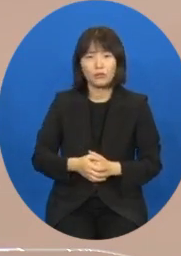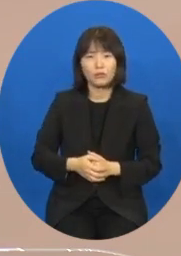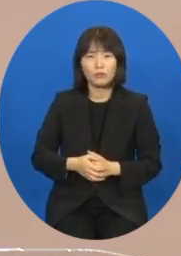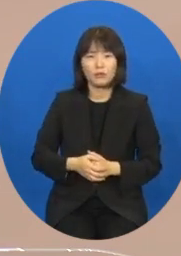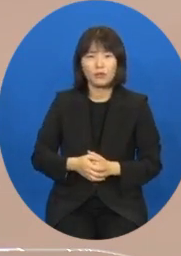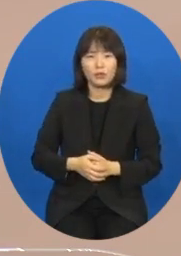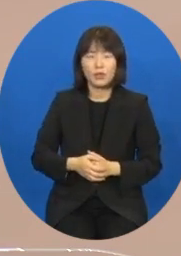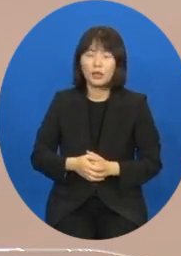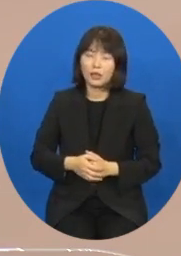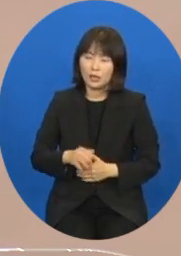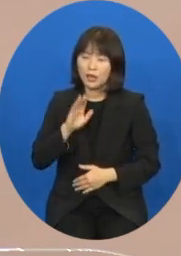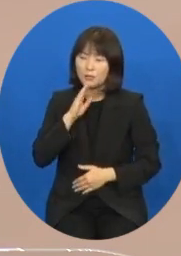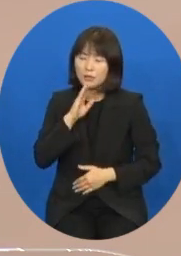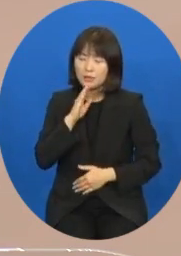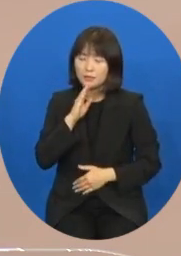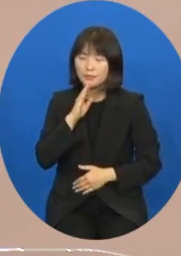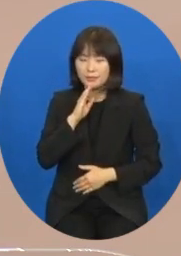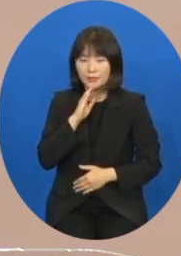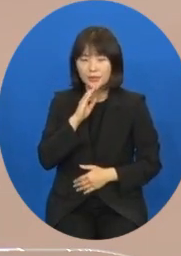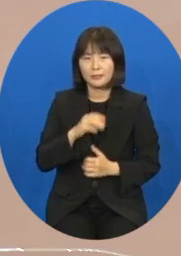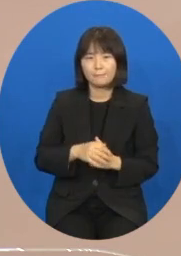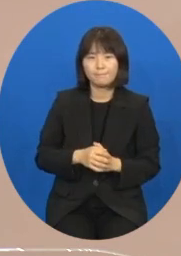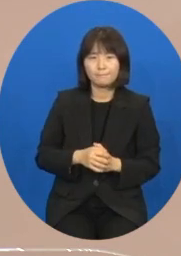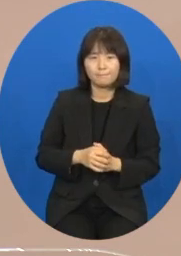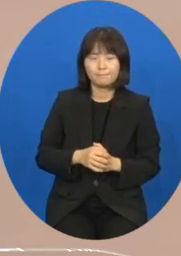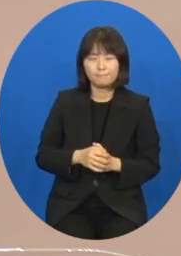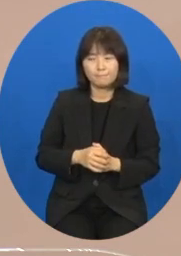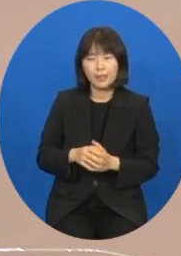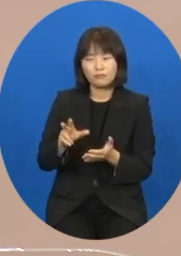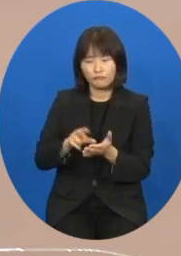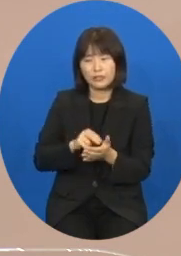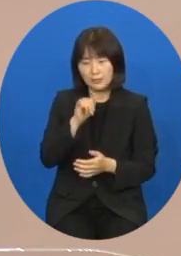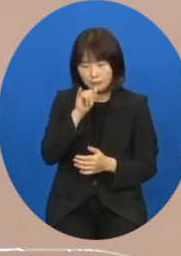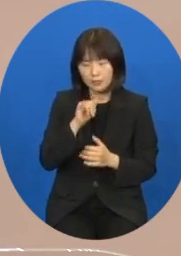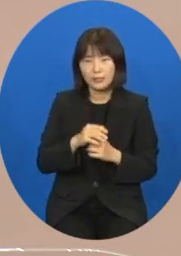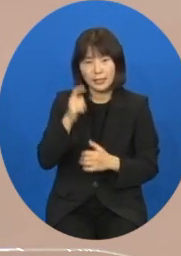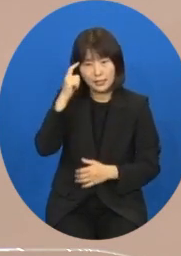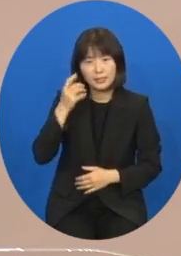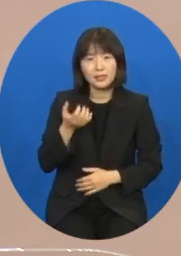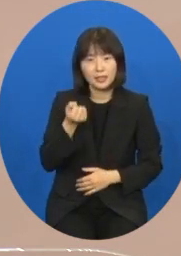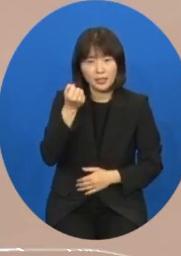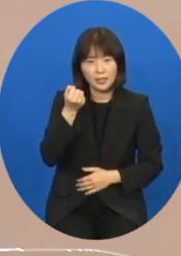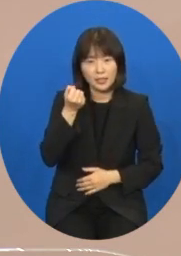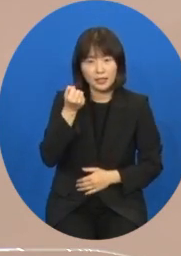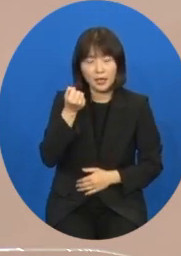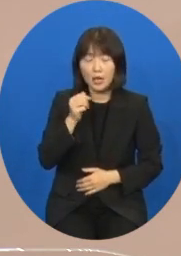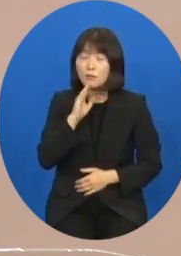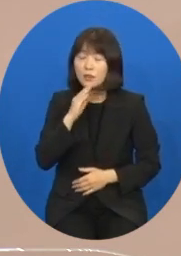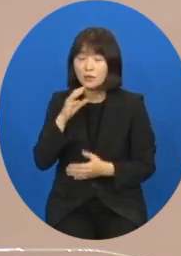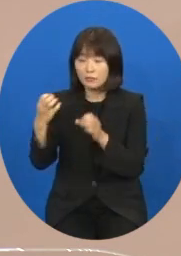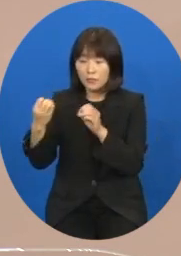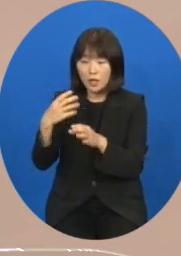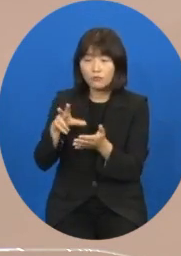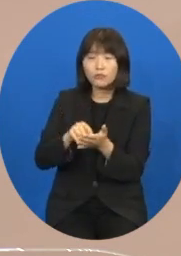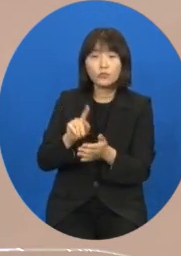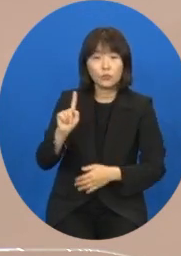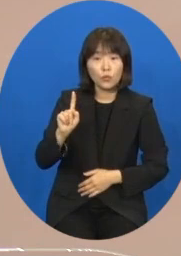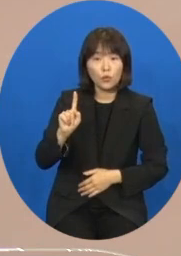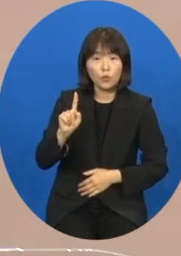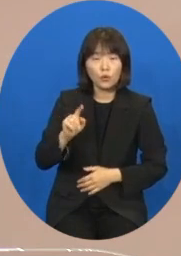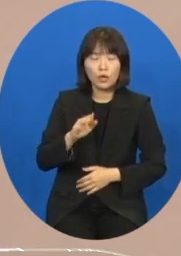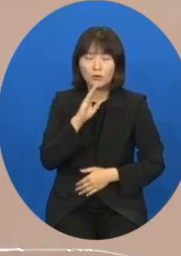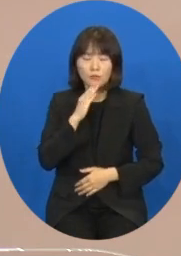빌립은 어쩔 수가 없구나 이런 생각을 하신 거예요. 빌립의 대답에 뭐가 문제가 있죠? 빌립이